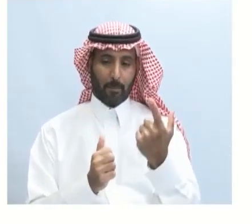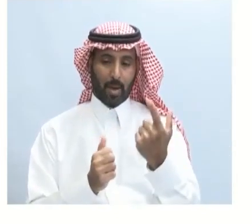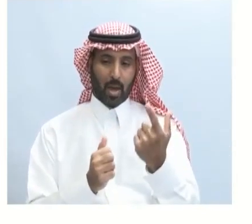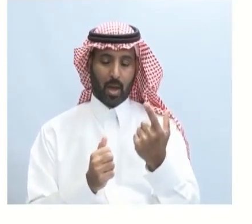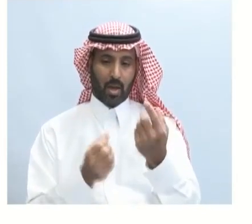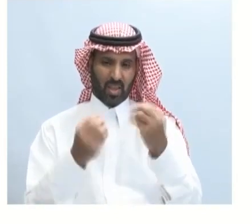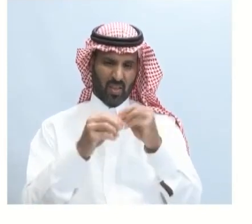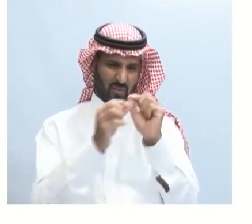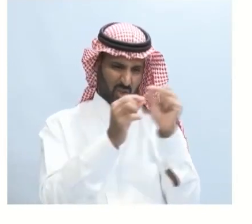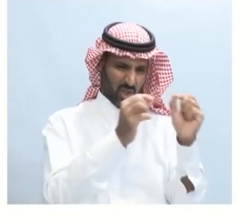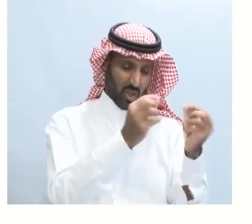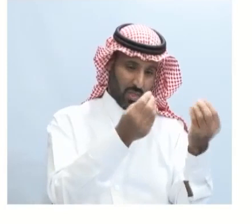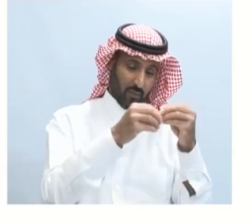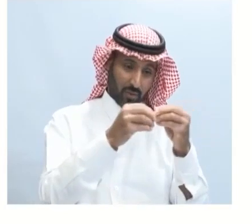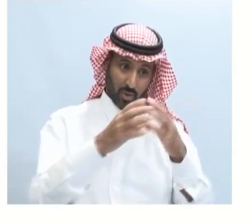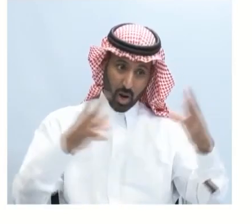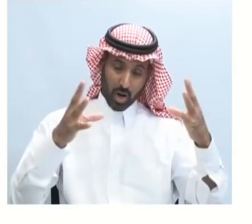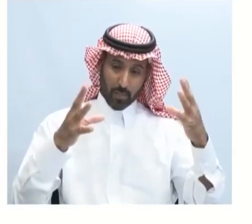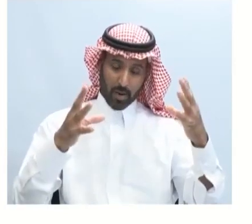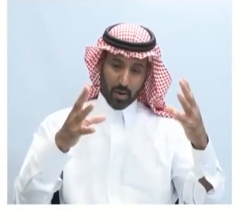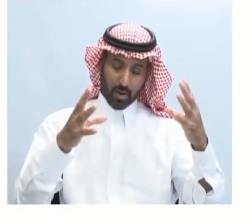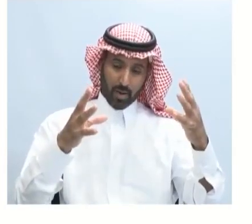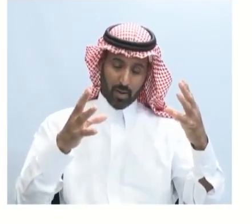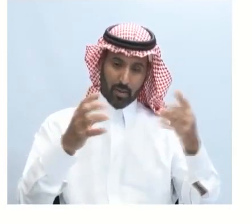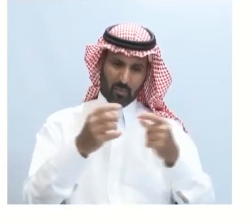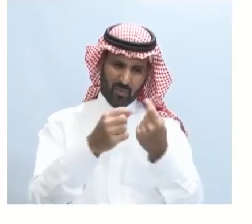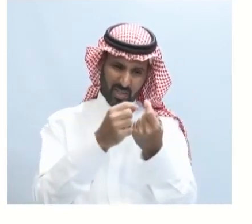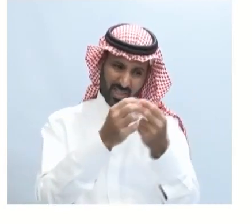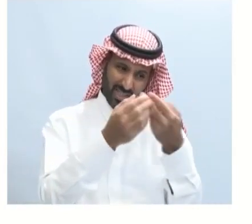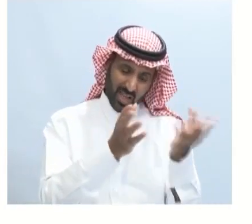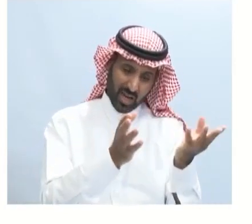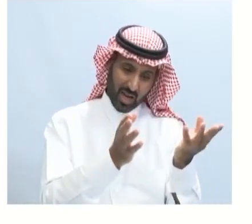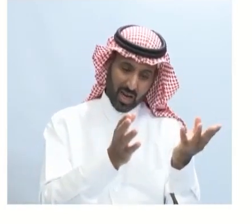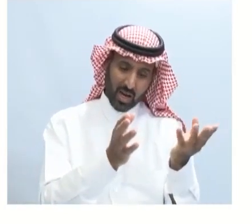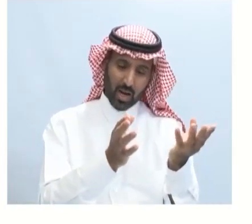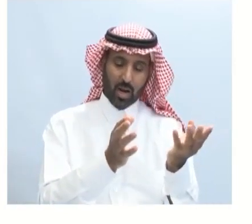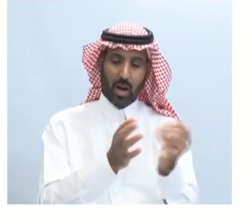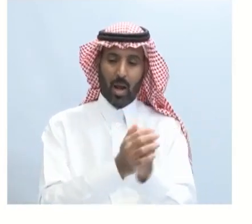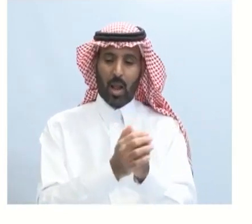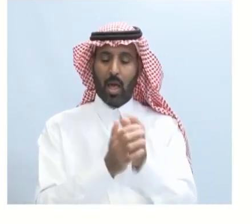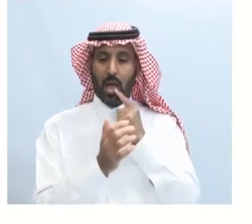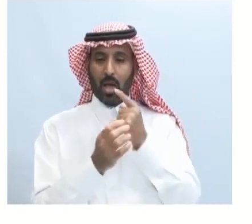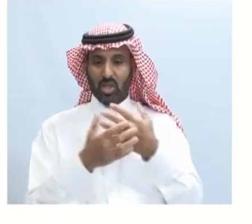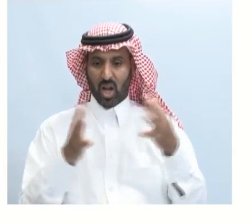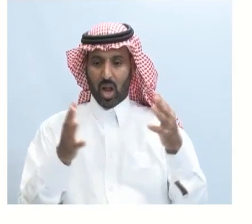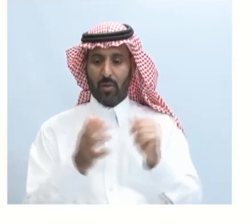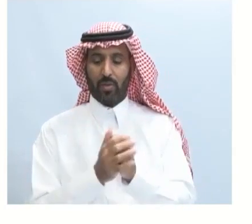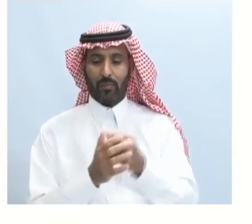اضافه جزيئات لتكوين جزيء اكبر مع فقدان جزيء صغير اللي هو